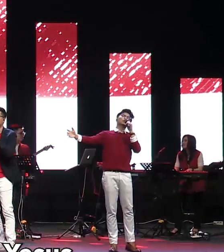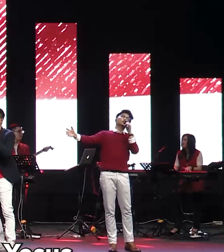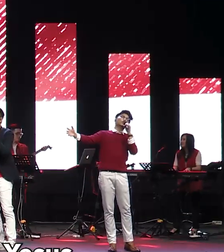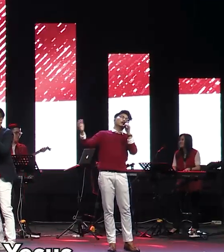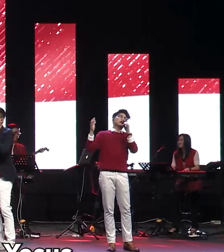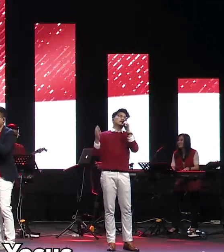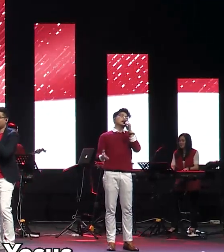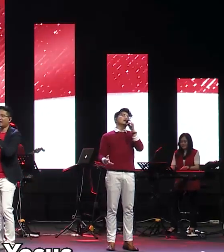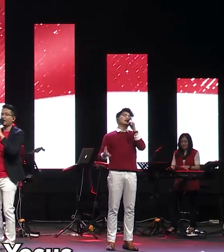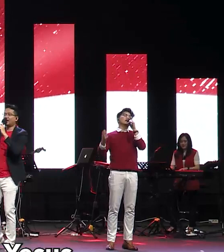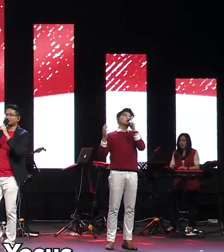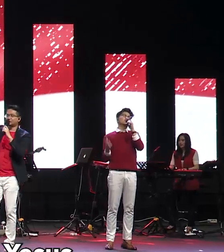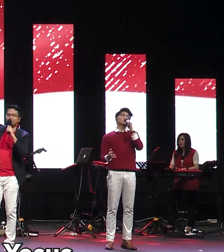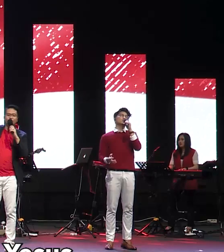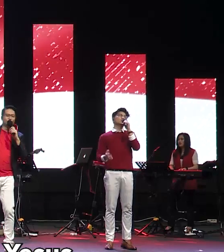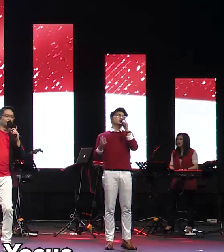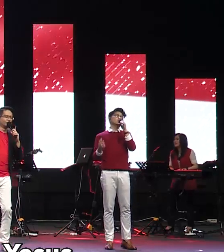bagimu